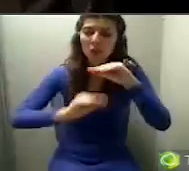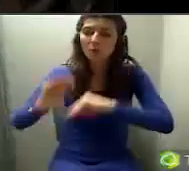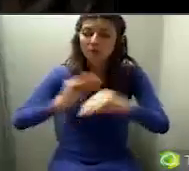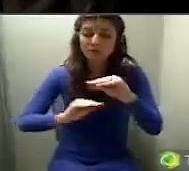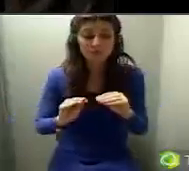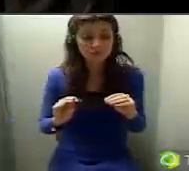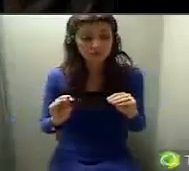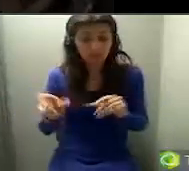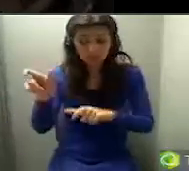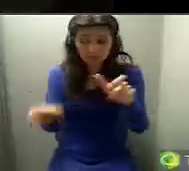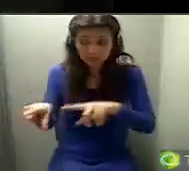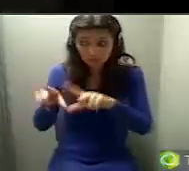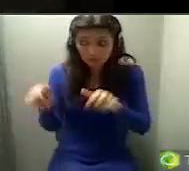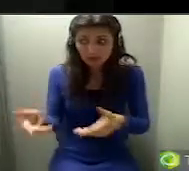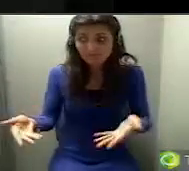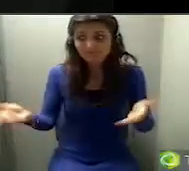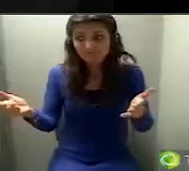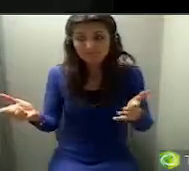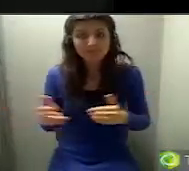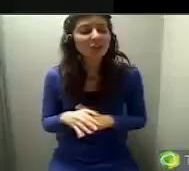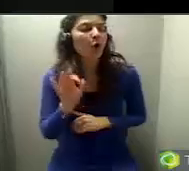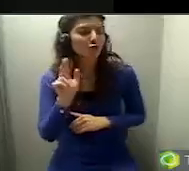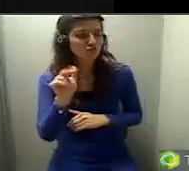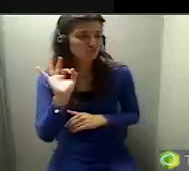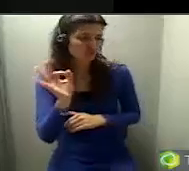thérapeutique ce soir. Si, ils arrivent. Et voilà.